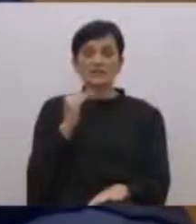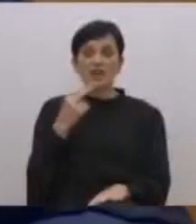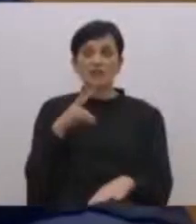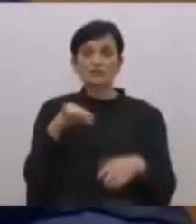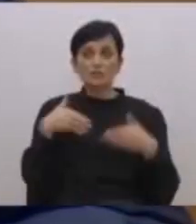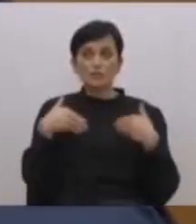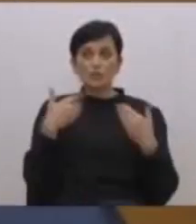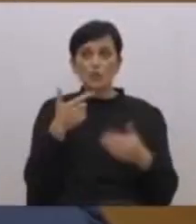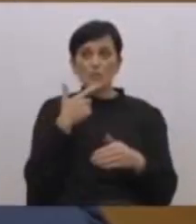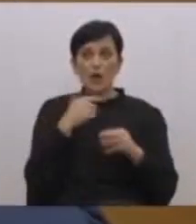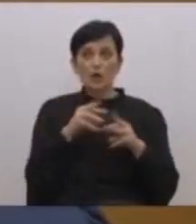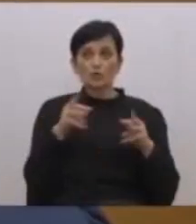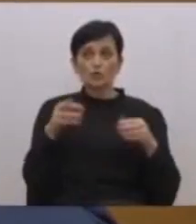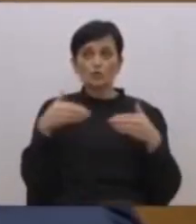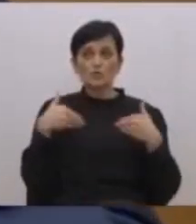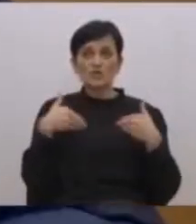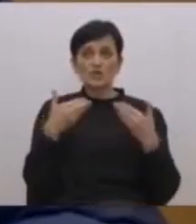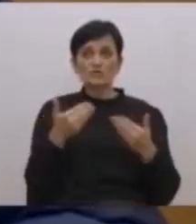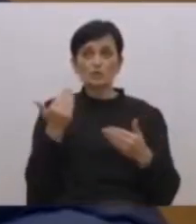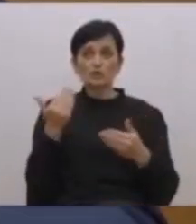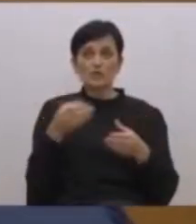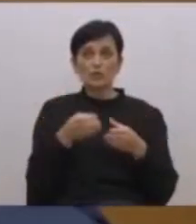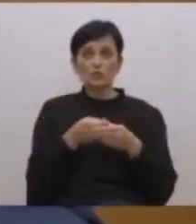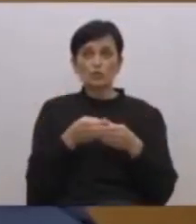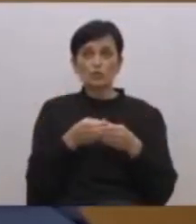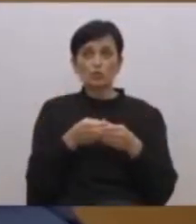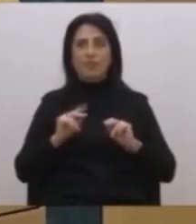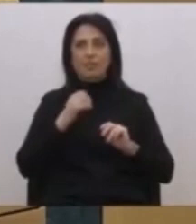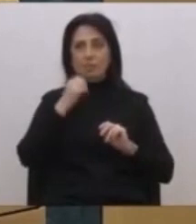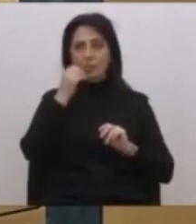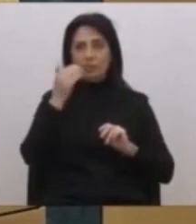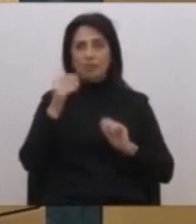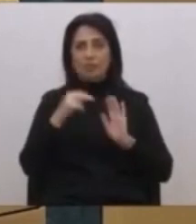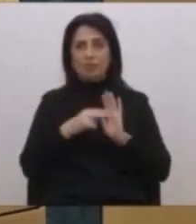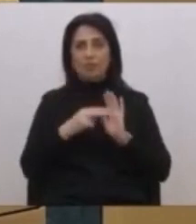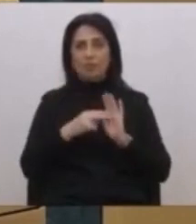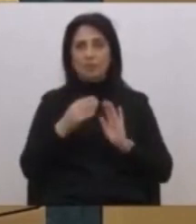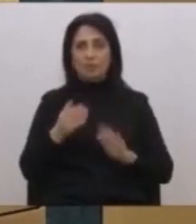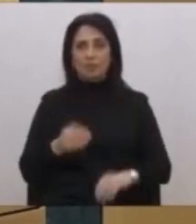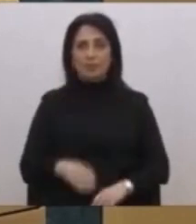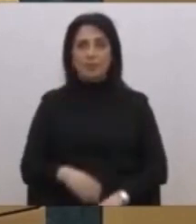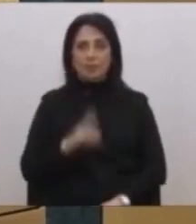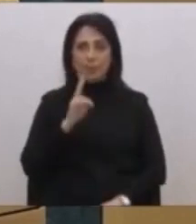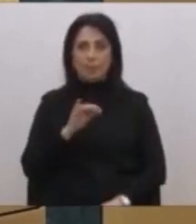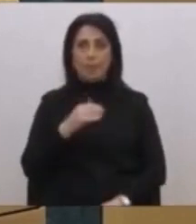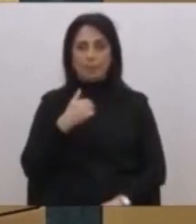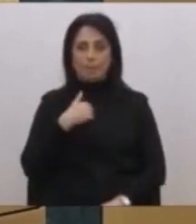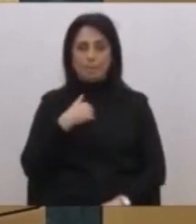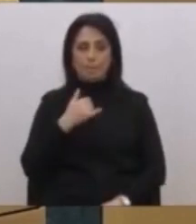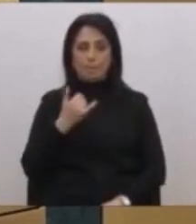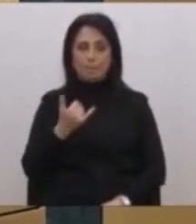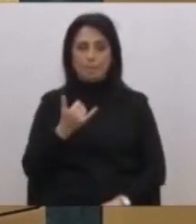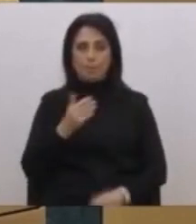Am sakit zalis kmeva ar moakodeba, gegma arsebobs, tumtsa mas saqiro resursi da dros sjirdeba. Ase upasuha 21